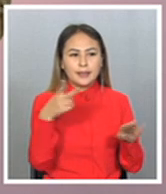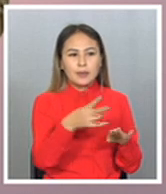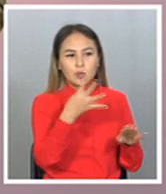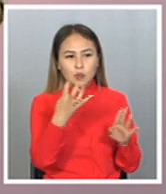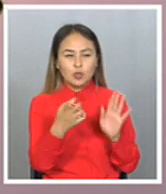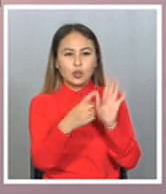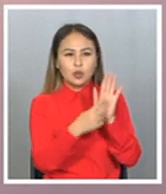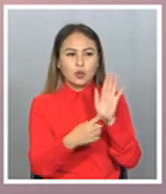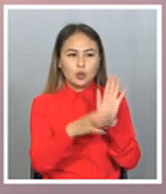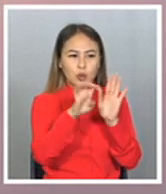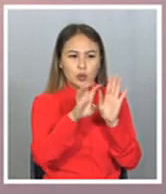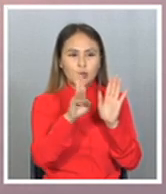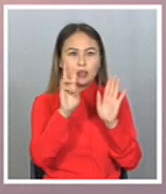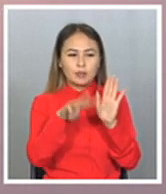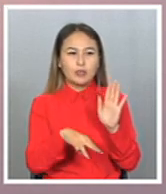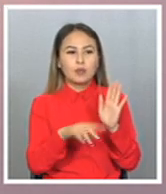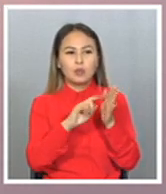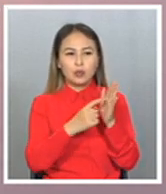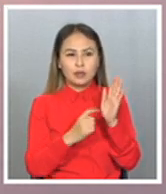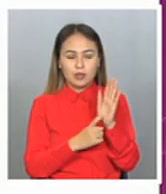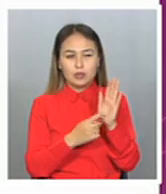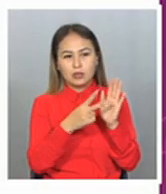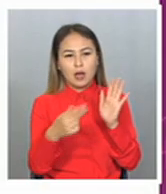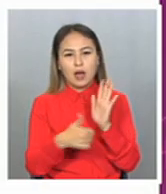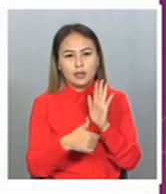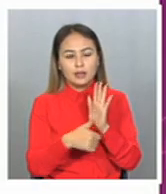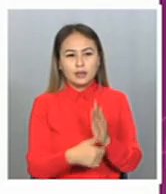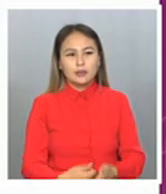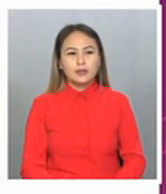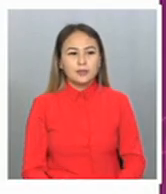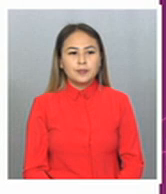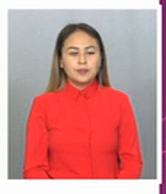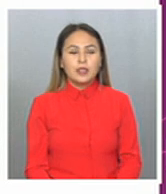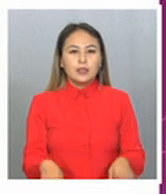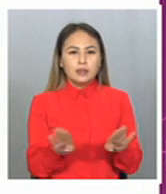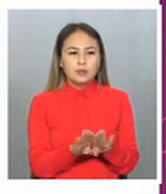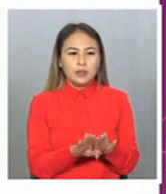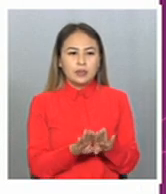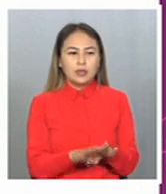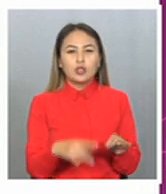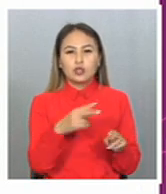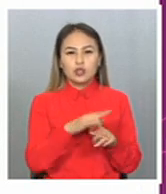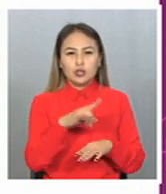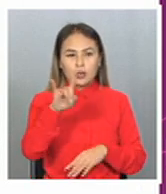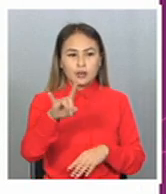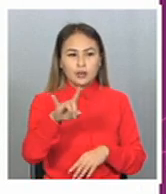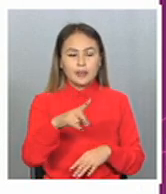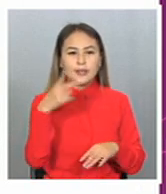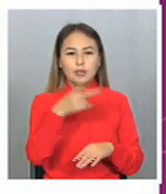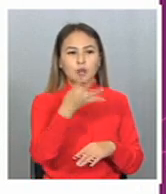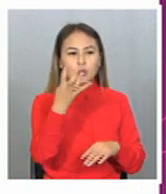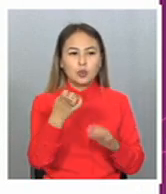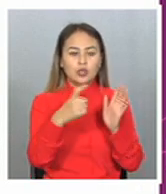бен 400 сандарының бөліндісі 6-ға тең. Демек, ұшақ